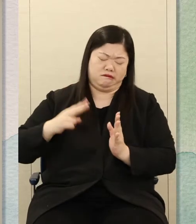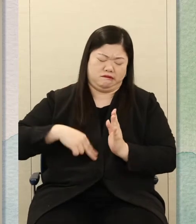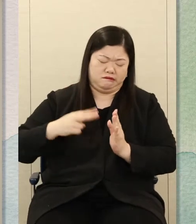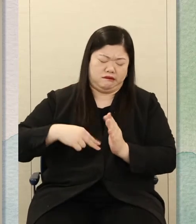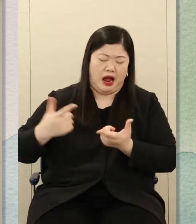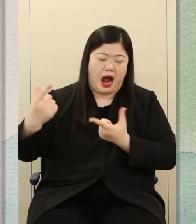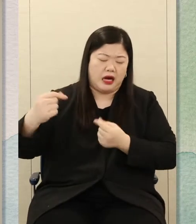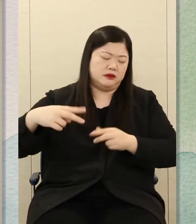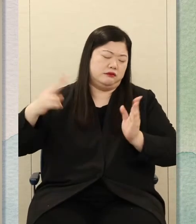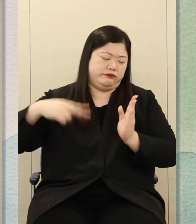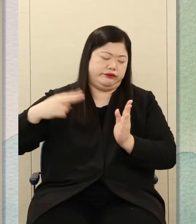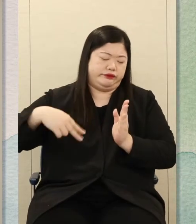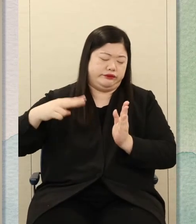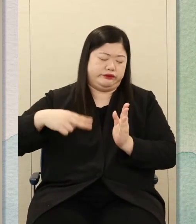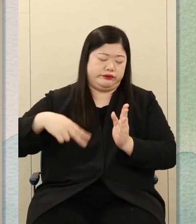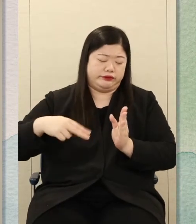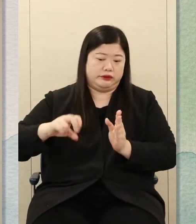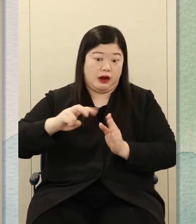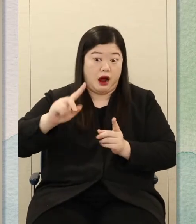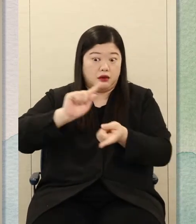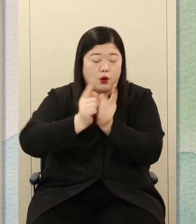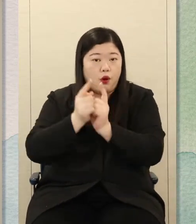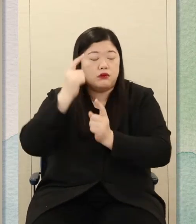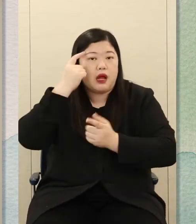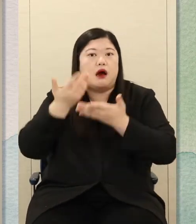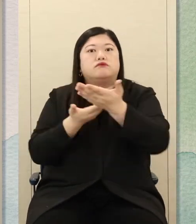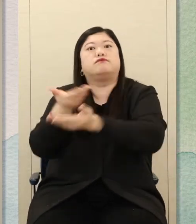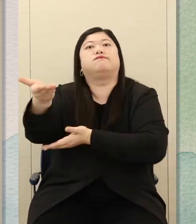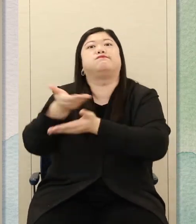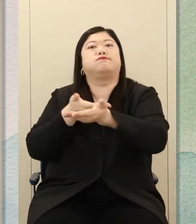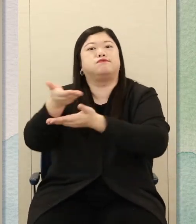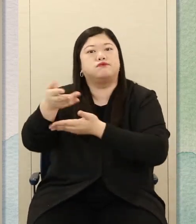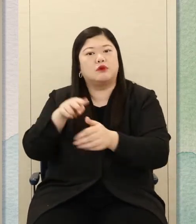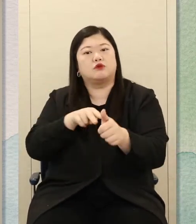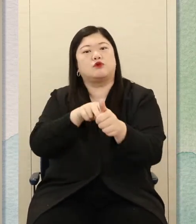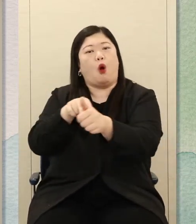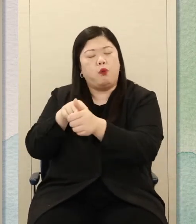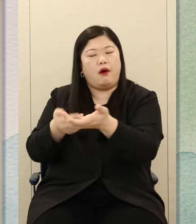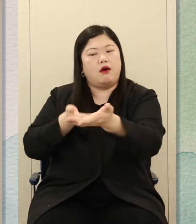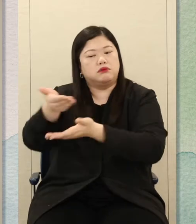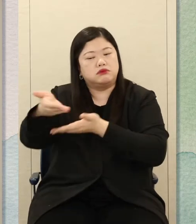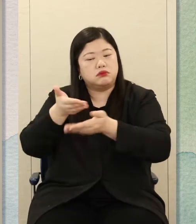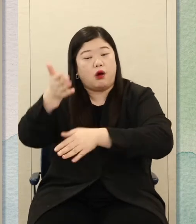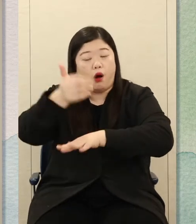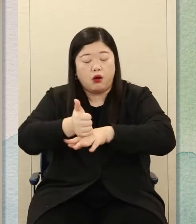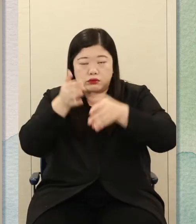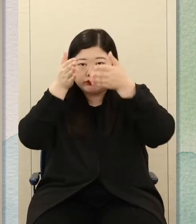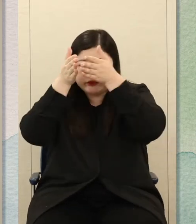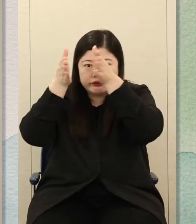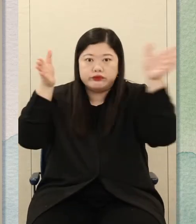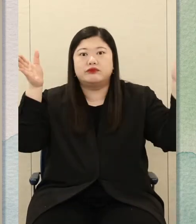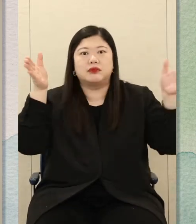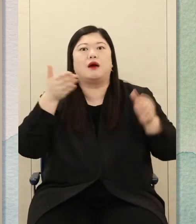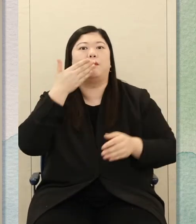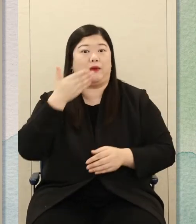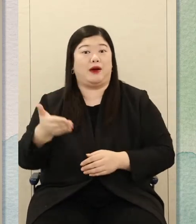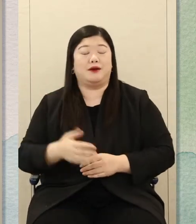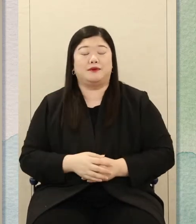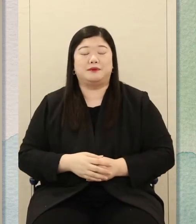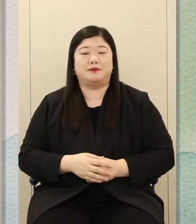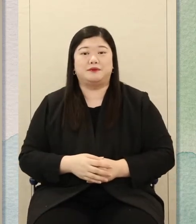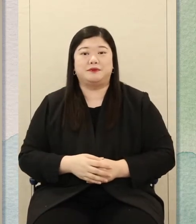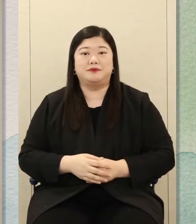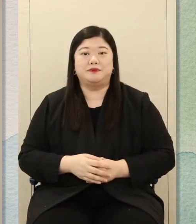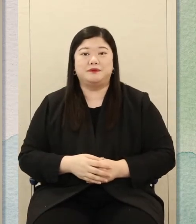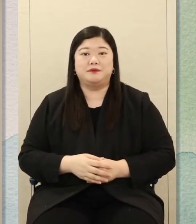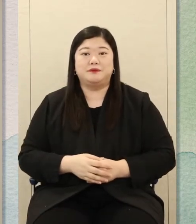폭넓게 나의 내면을 넓혀가는, 나의 지식을 넓혀가고 나의 정보를 넓혀가는 그런 계기가 된다. 이렇게 보시면 될